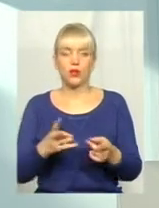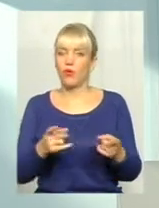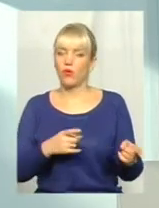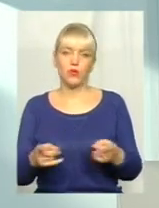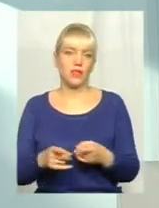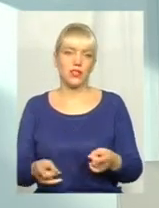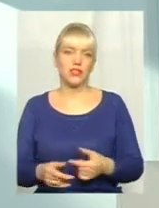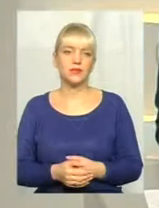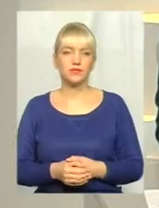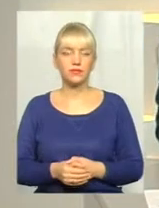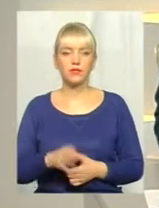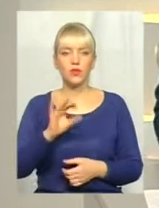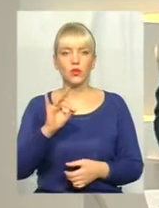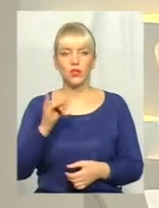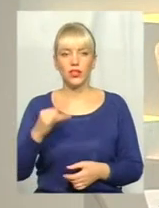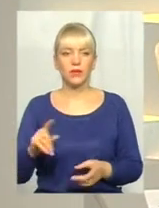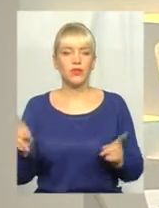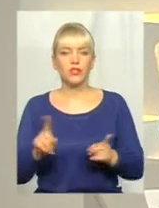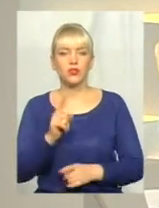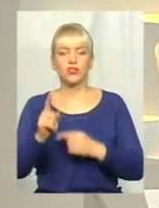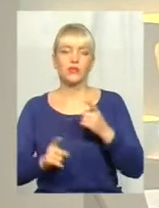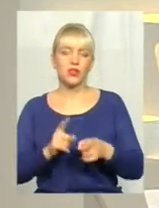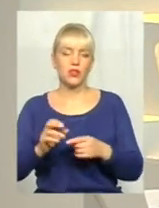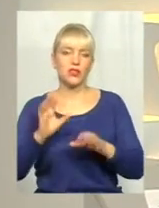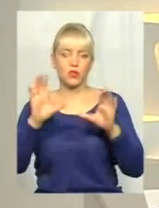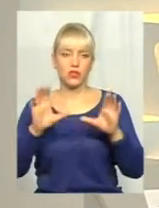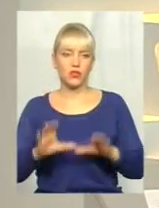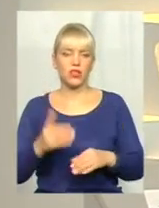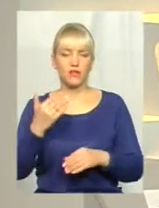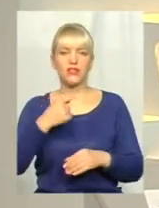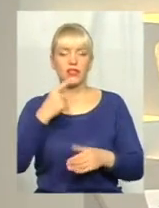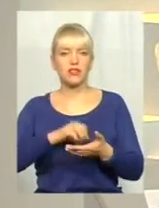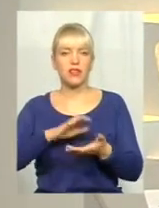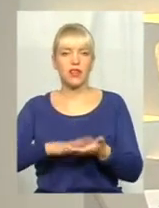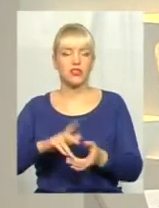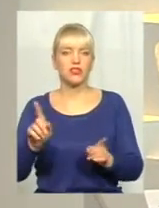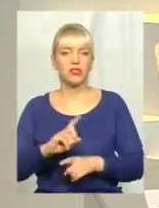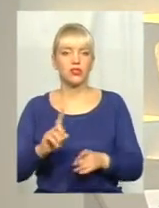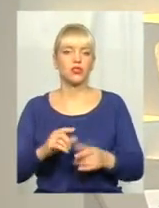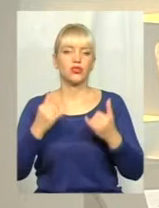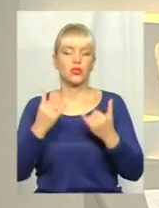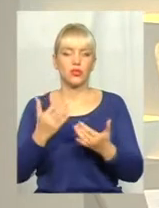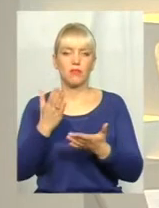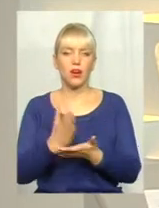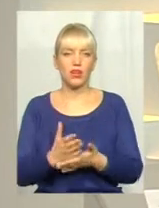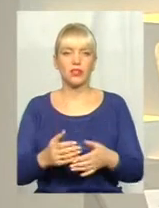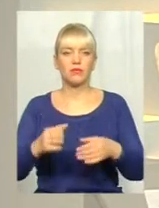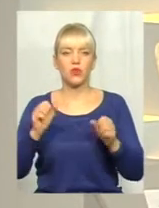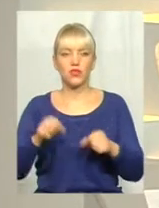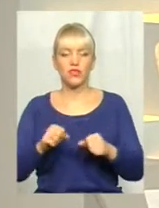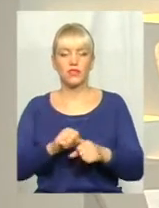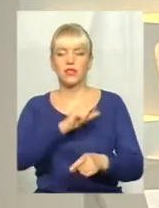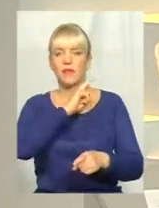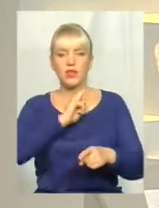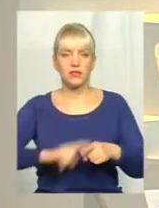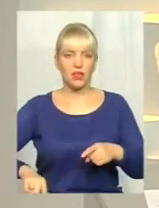будь ласка, пане Юрію, а що змінилося в законодавстві? Ви зазначили, що сьогодні ви маєте можливість здійснювати миттєві,